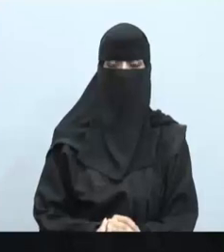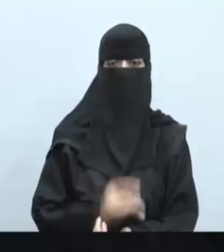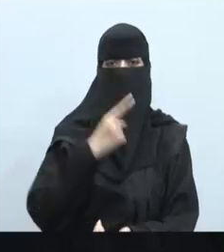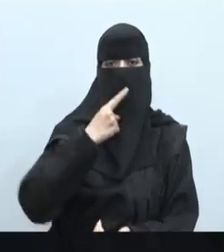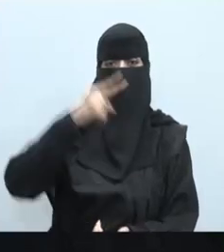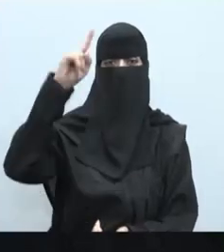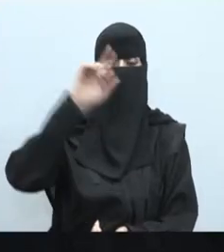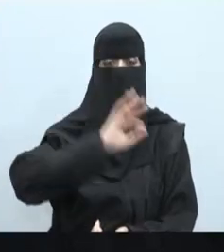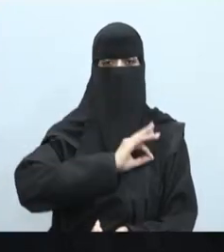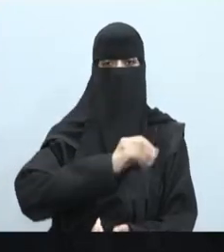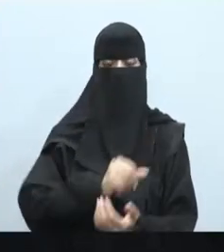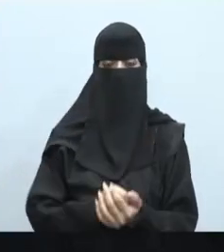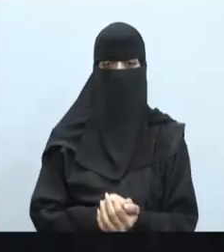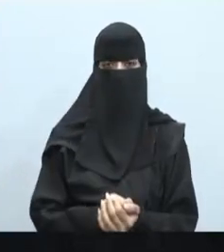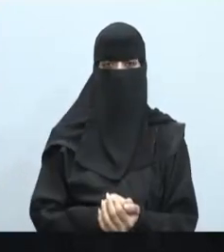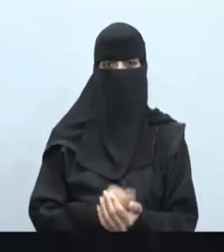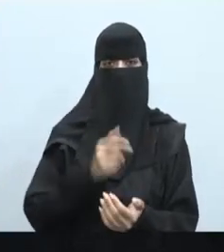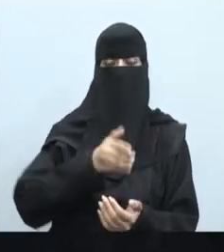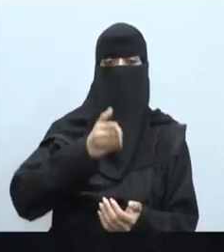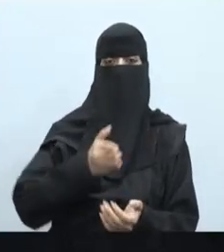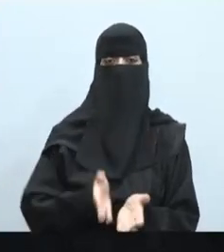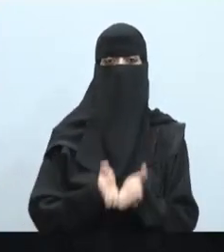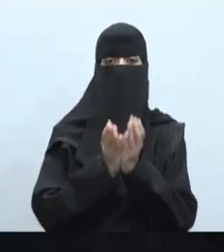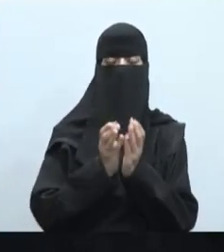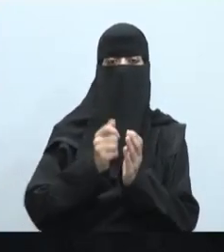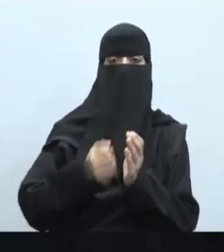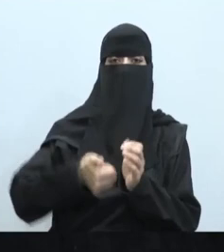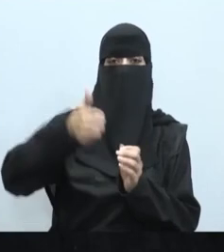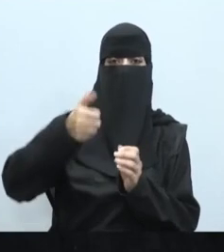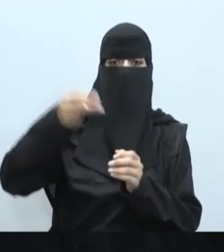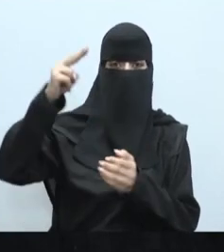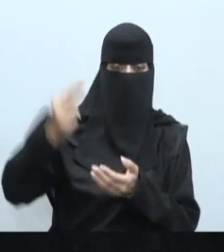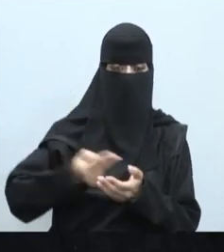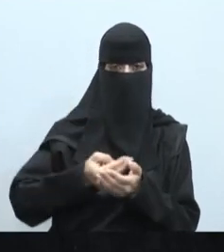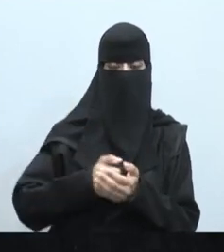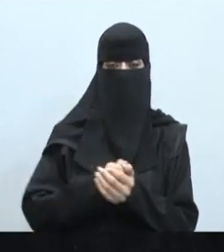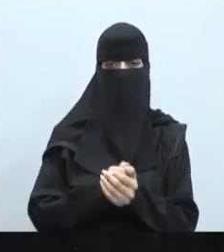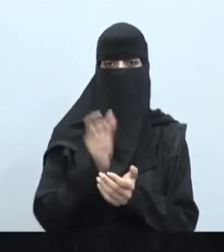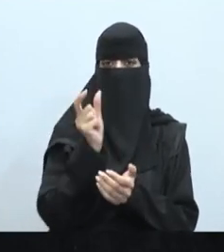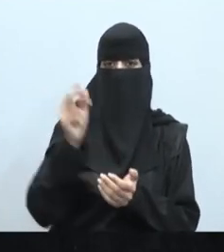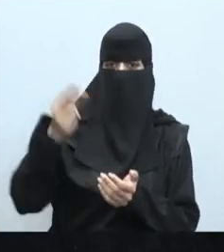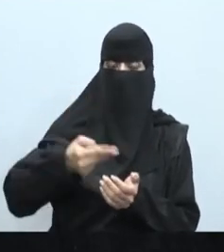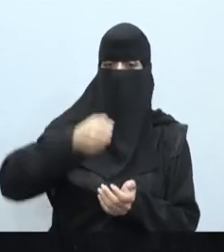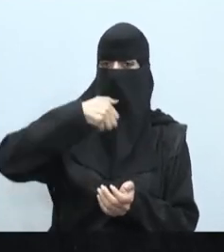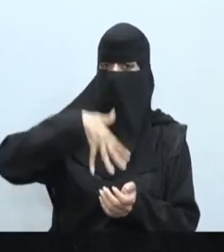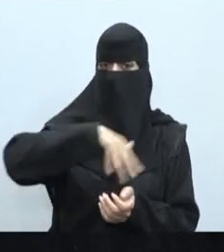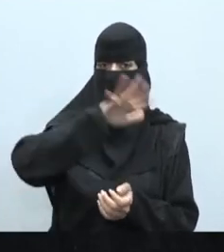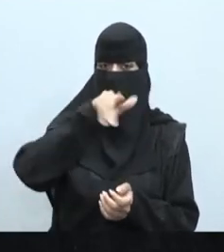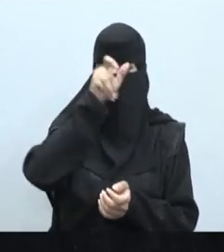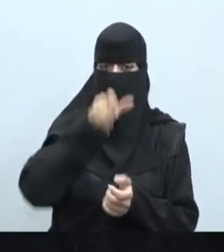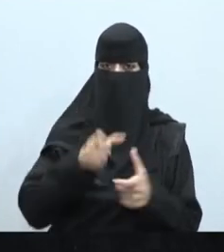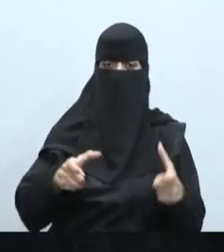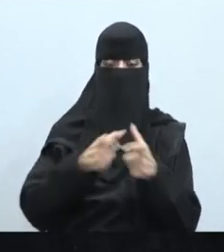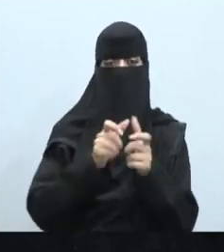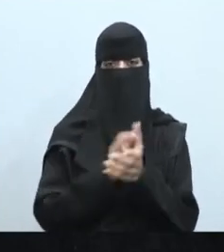بسم الله الرحمن الرحيم والصلاه والسلام على اشرف الانبياء والمرسلين نبينا محمد وعلى اله